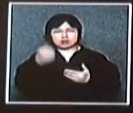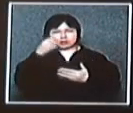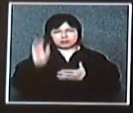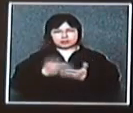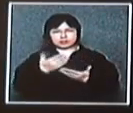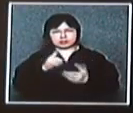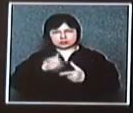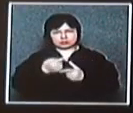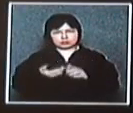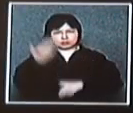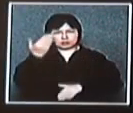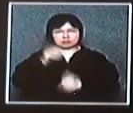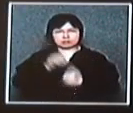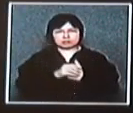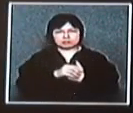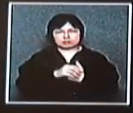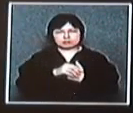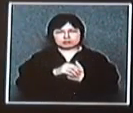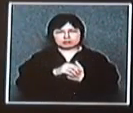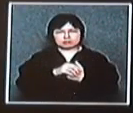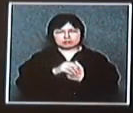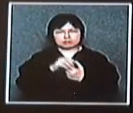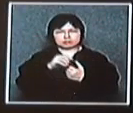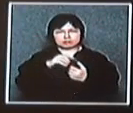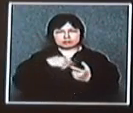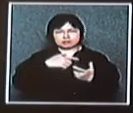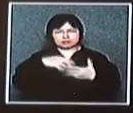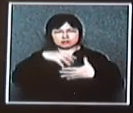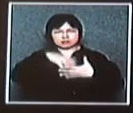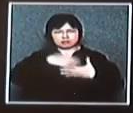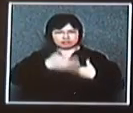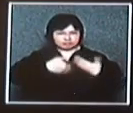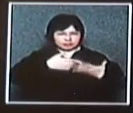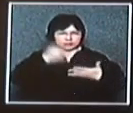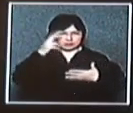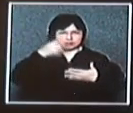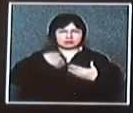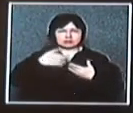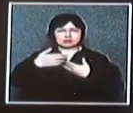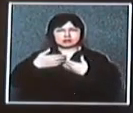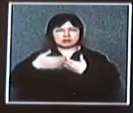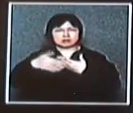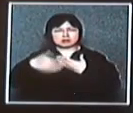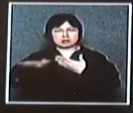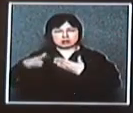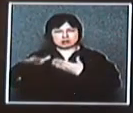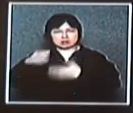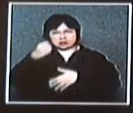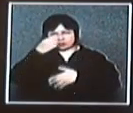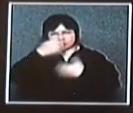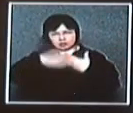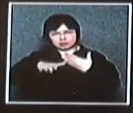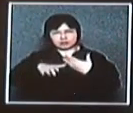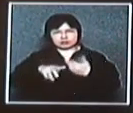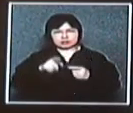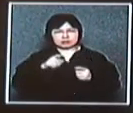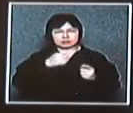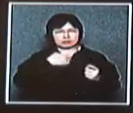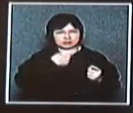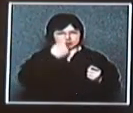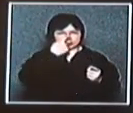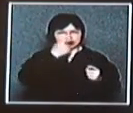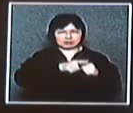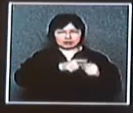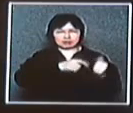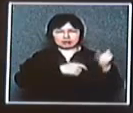阿相比起精于内交经常来讲的梁振英呢，真的可以说上梁不正下梁歪